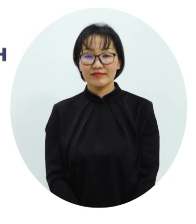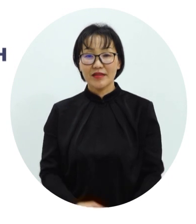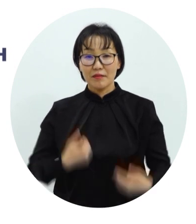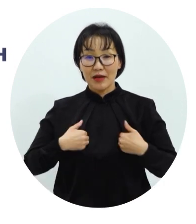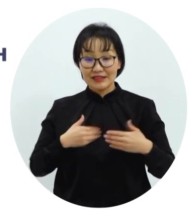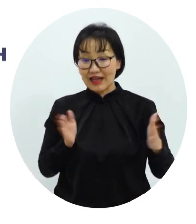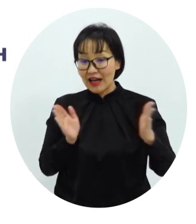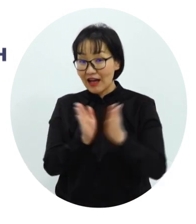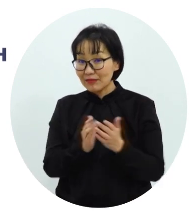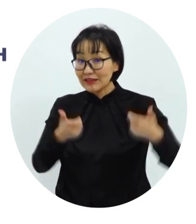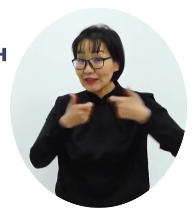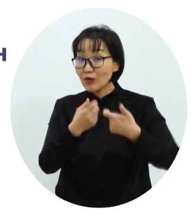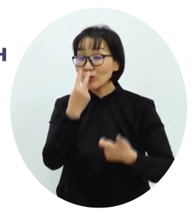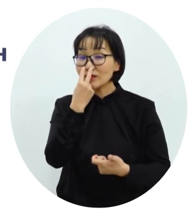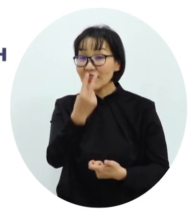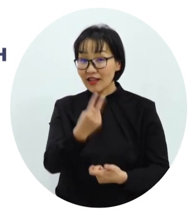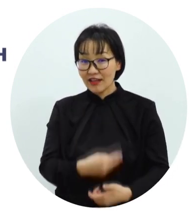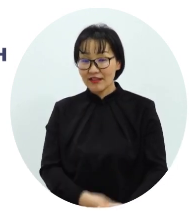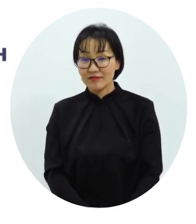Бицсний багштайгаа тулгаараа.